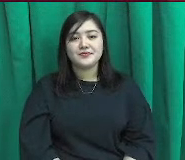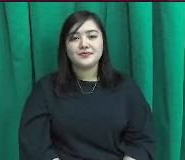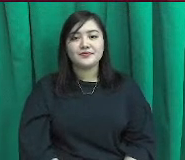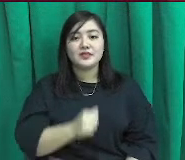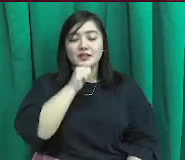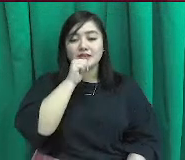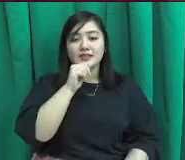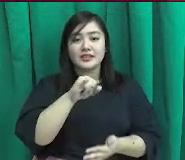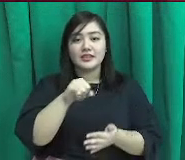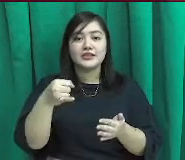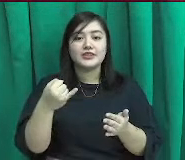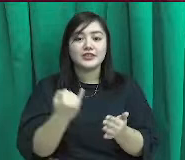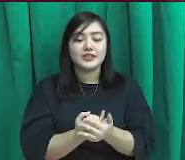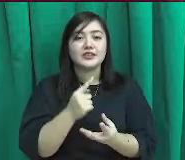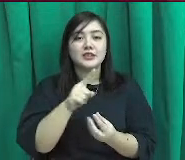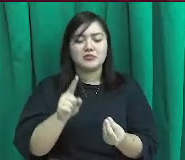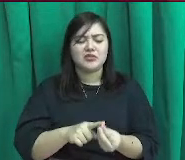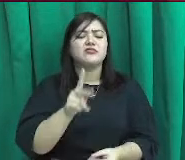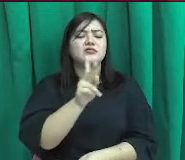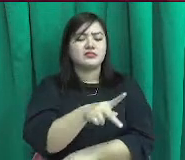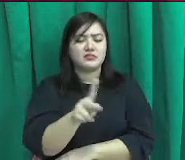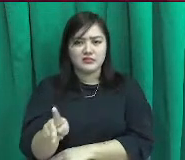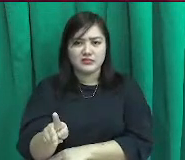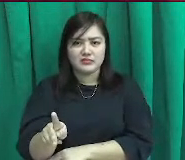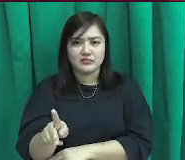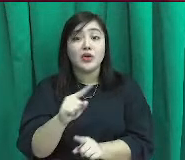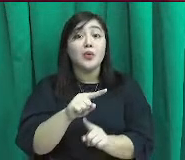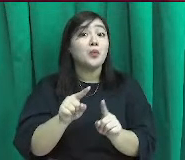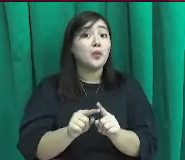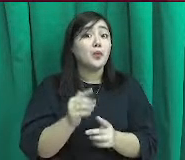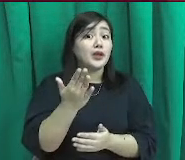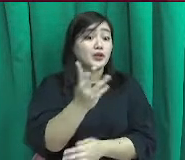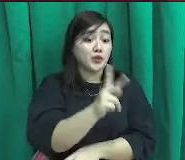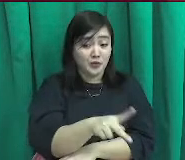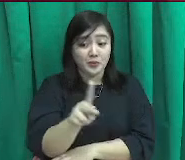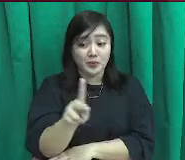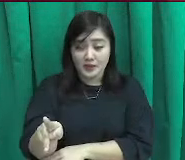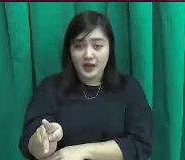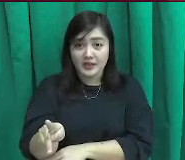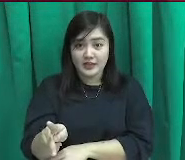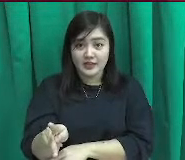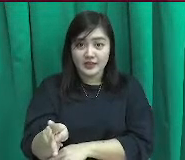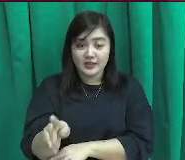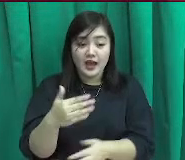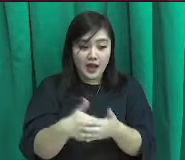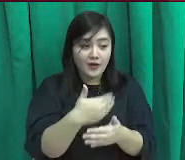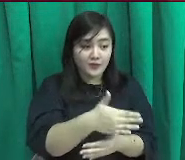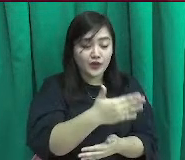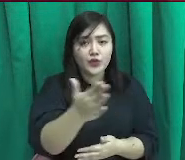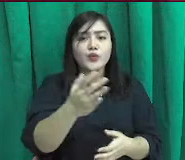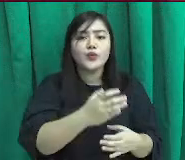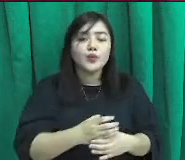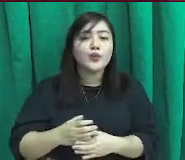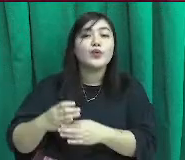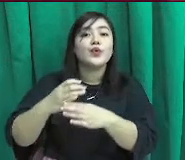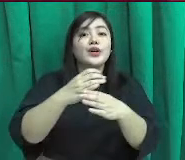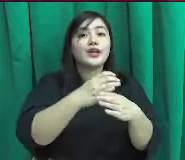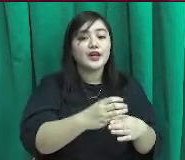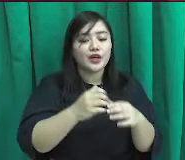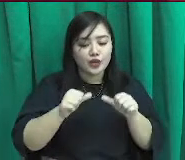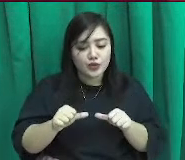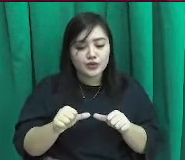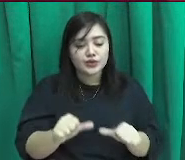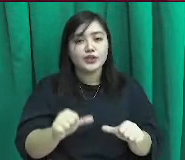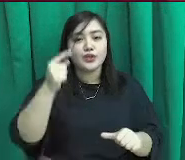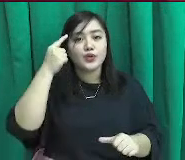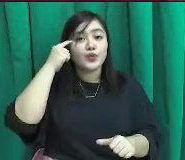Yeah. When you sow, aalagaan mo pa yung tinanim mo eh. Amen. Hindi yan basta, Father, since sinasabi ko sa inyo kanina na, ako kasi